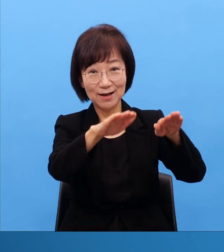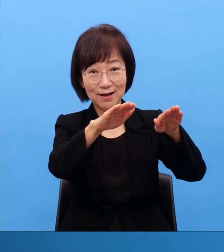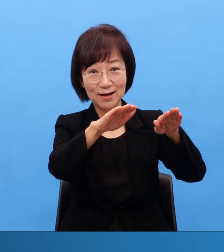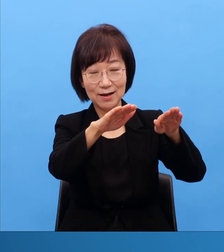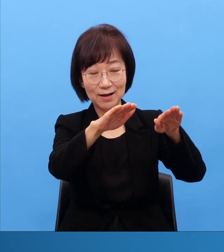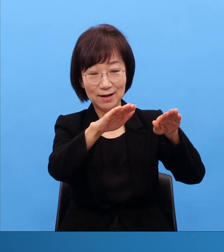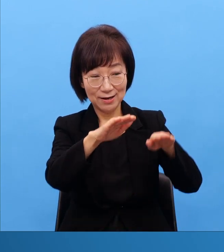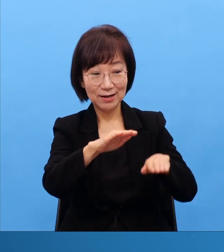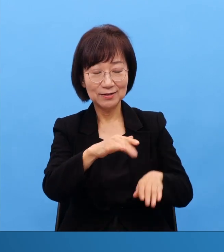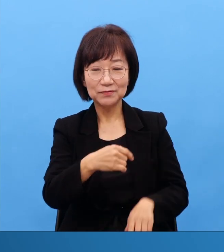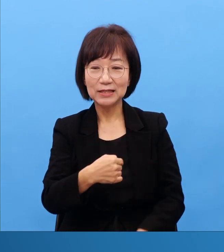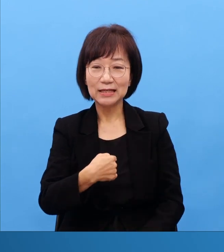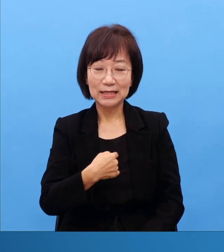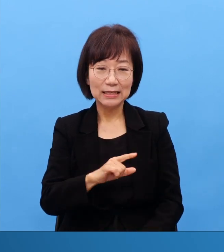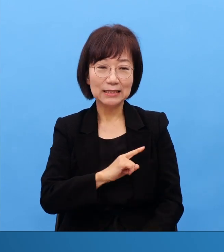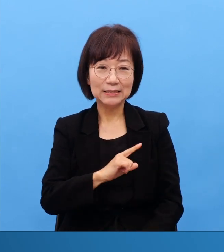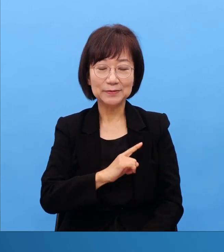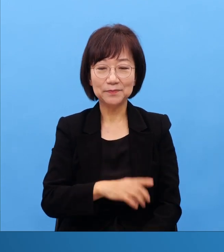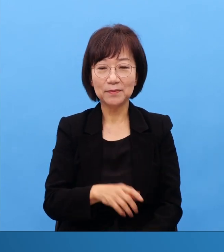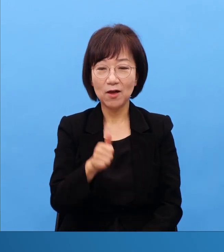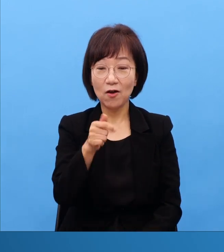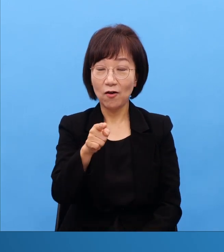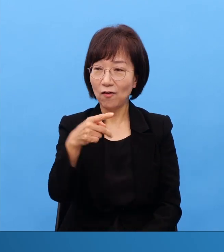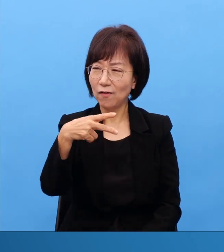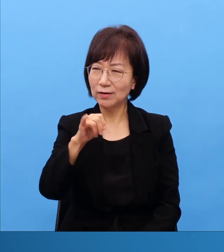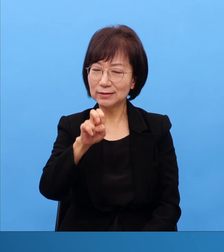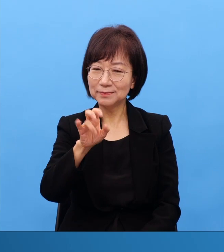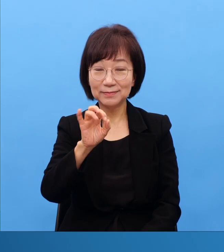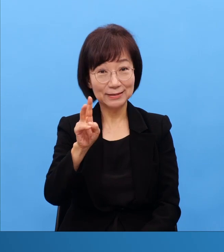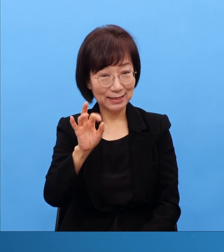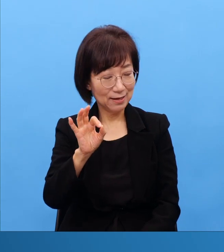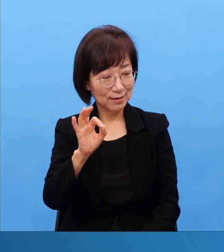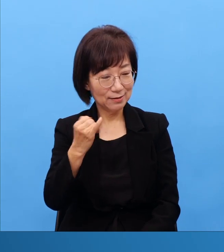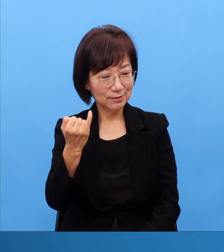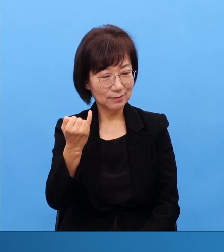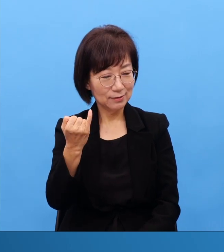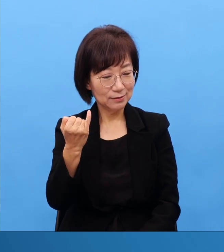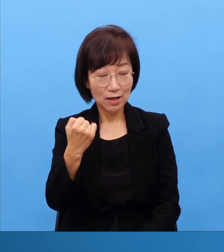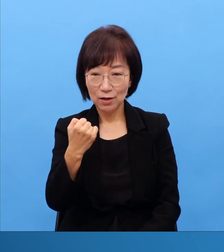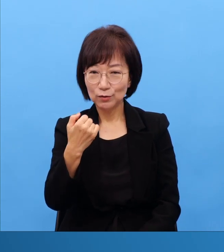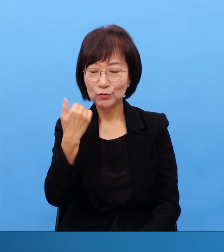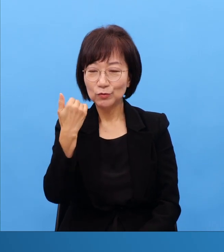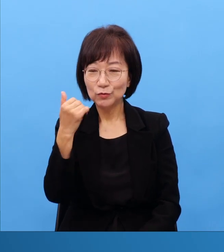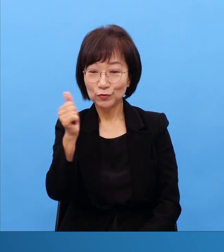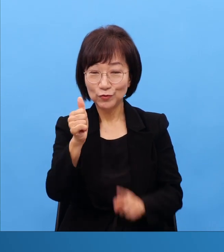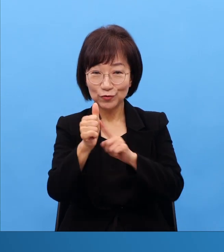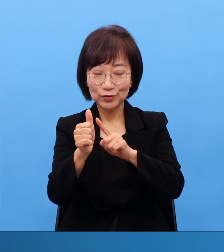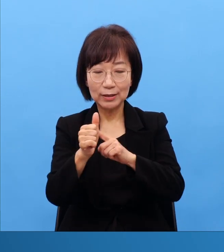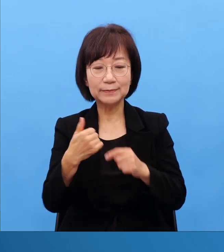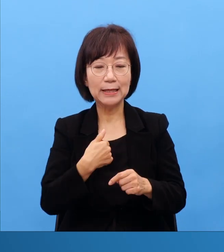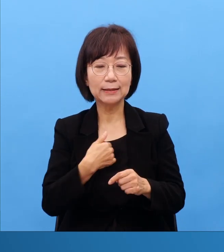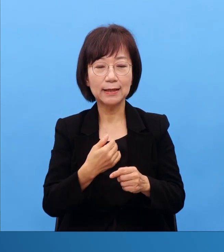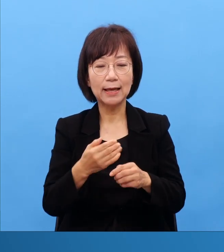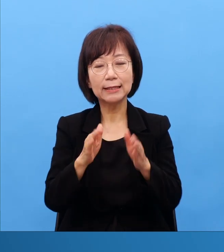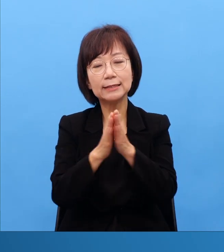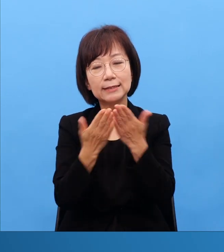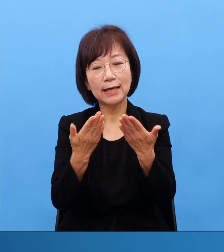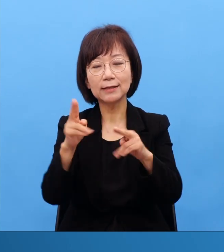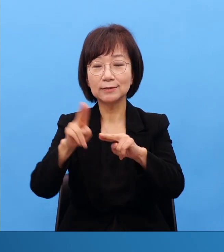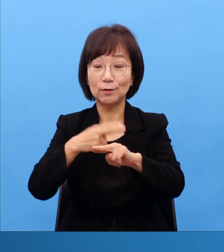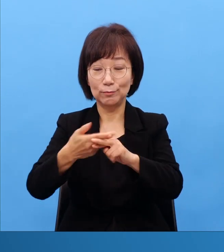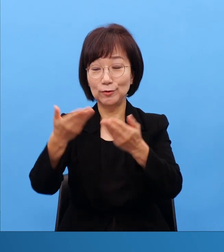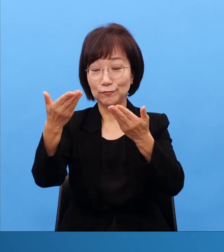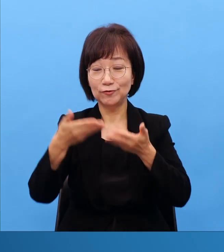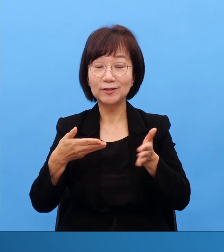허심양이가 제게 책을 한 개 선물했어요. 이게. And so there's a remnant by the name of Hoshim Yang who actually grew up as a remnant in our church, and this remnant gave me a